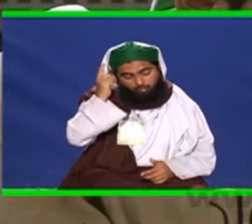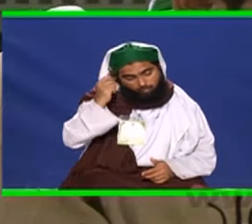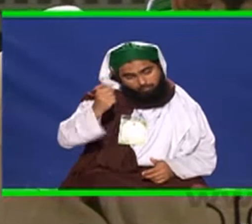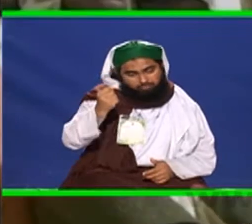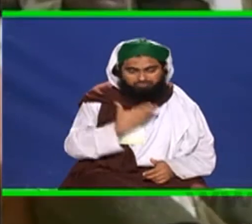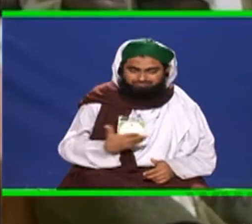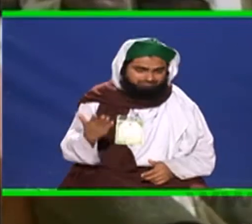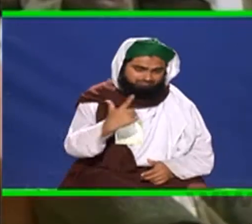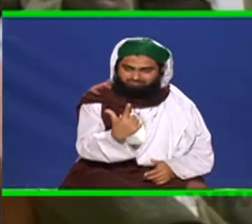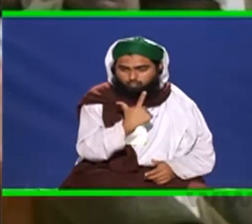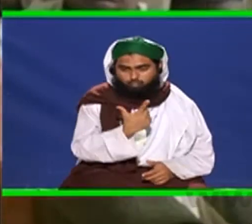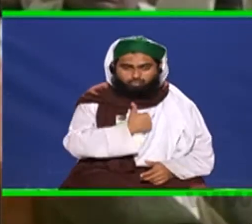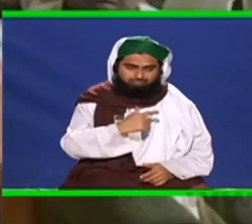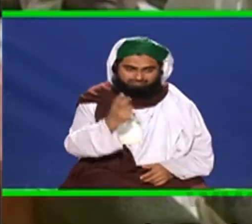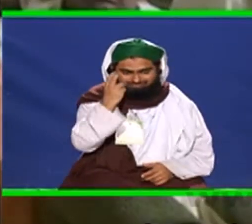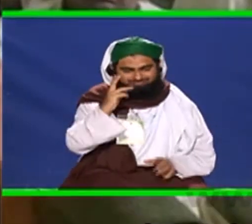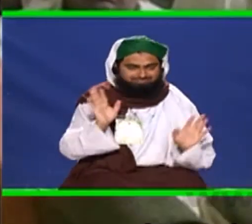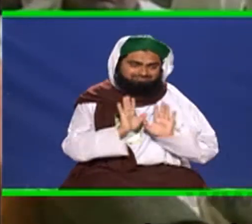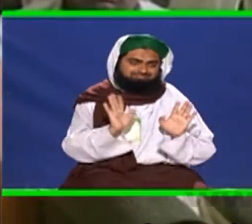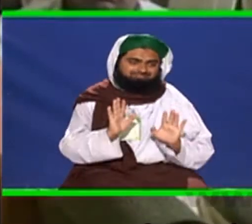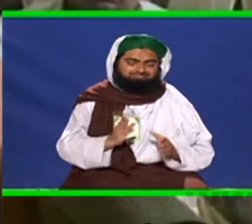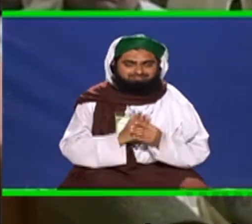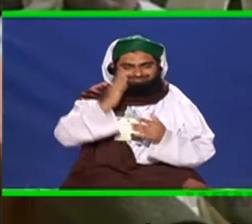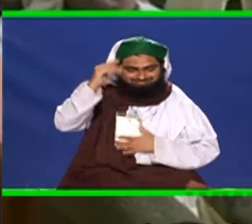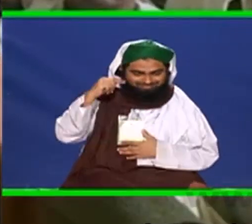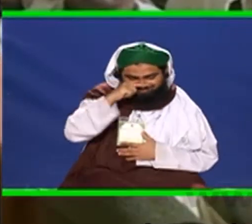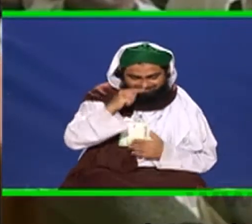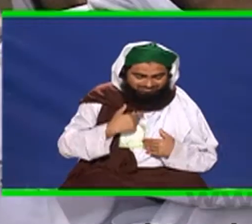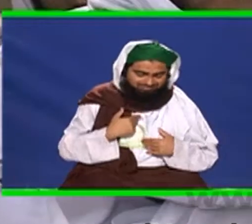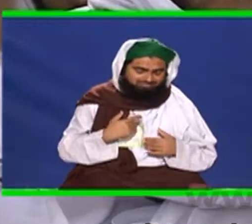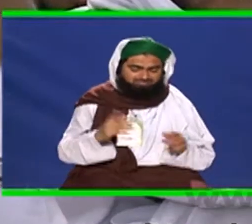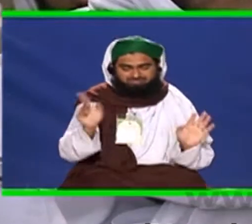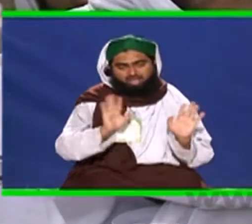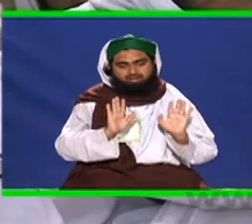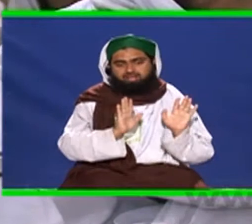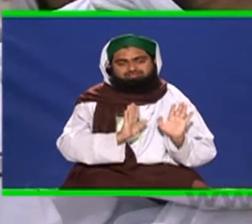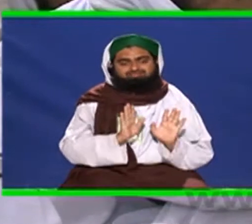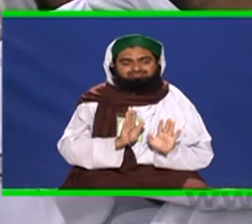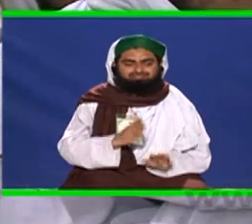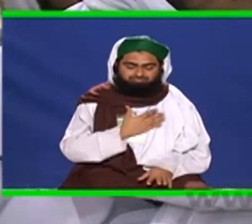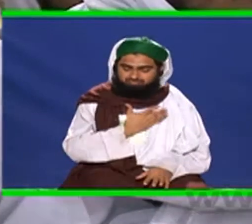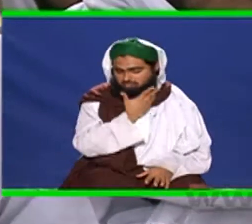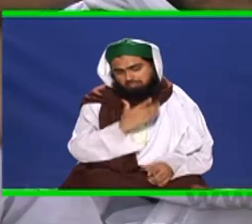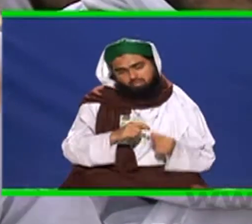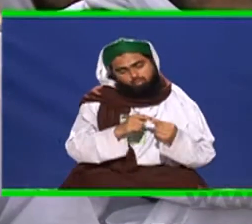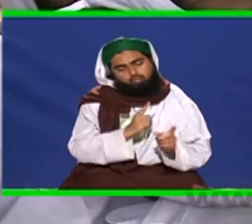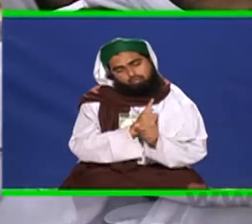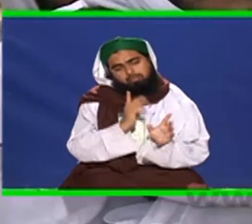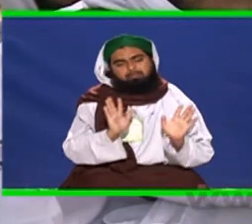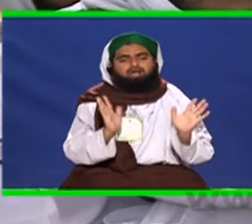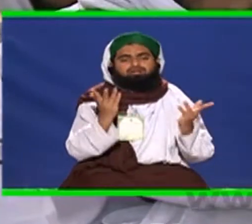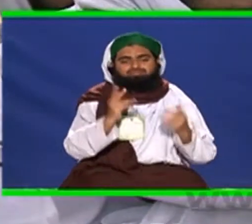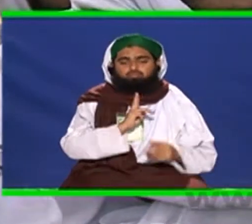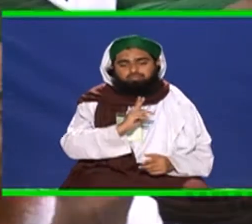देना, आपकी मोहब्बत से आप नाराज भी नहीं होना कि सारे तो आप उठवा कर शर्मिंदा करता है। ये मतलब मौके की मुनासबत